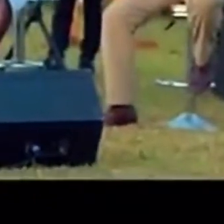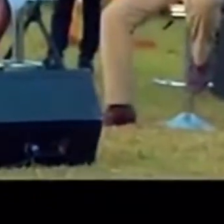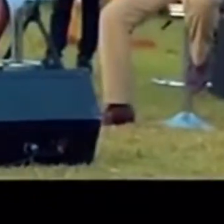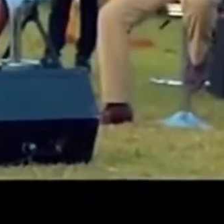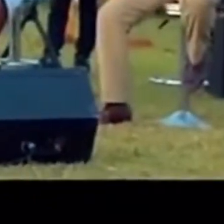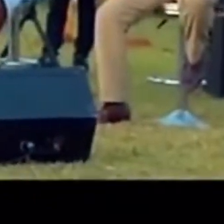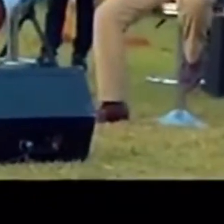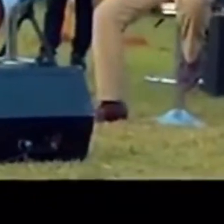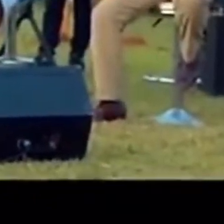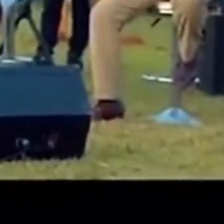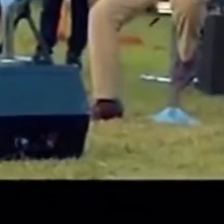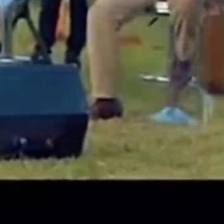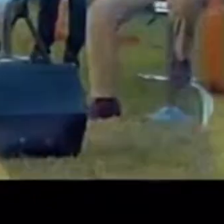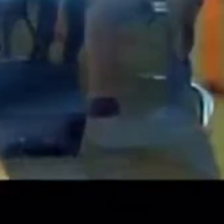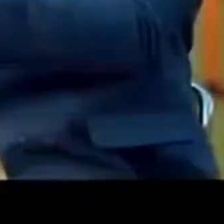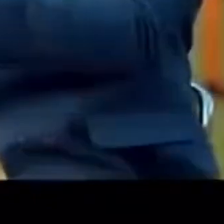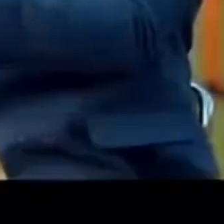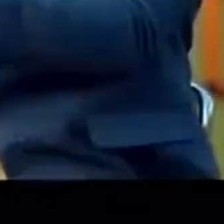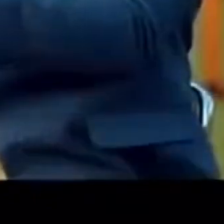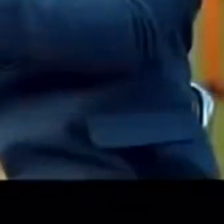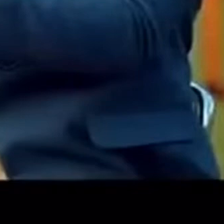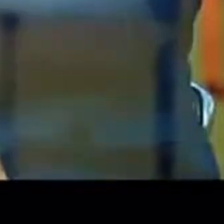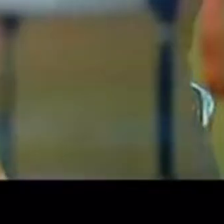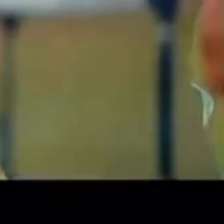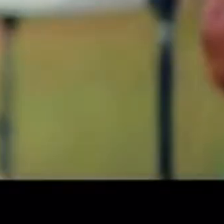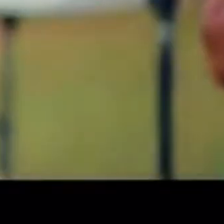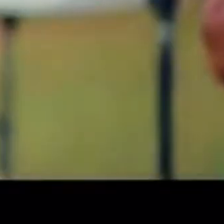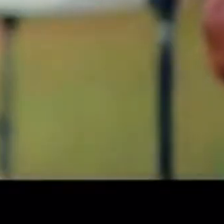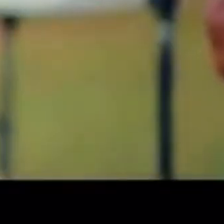makosa yenu bayawe